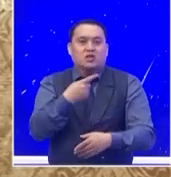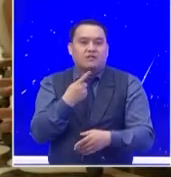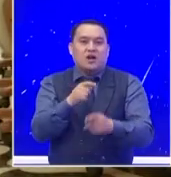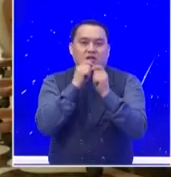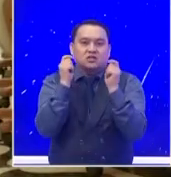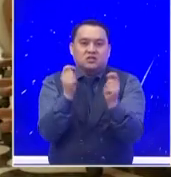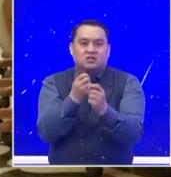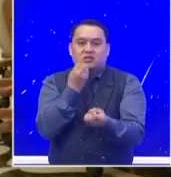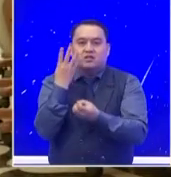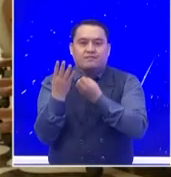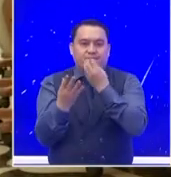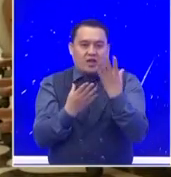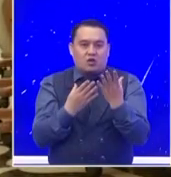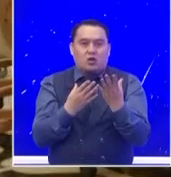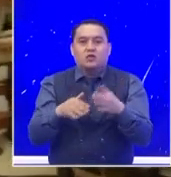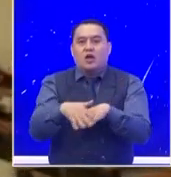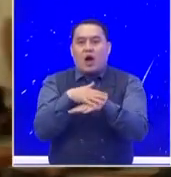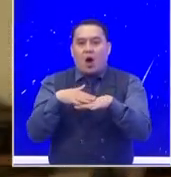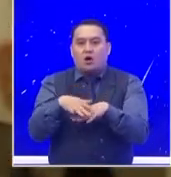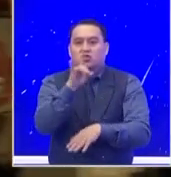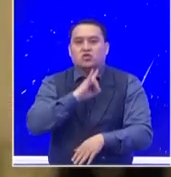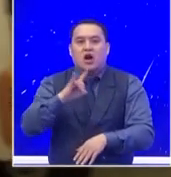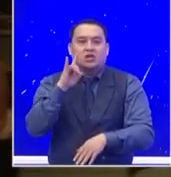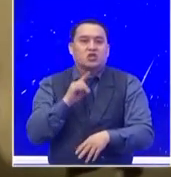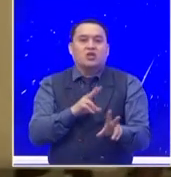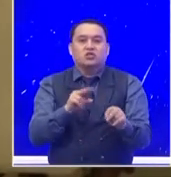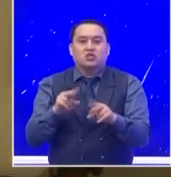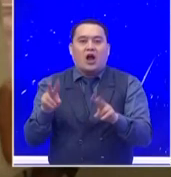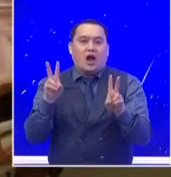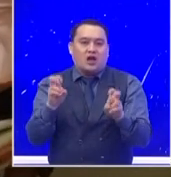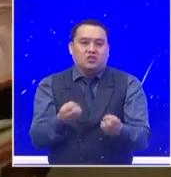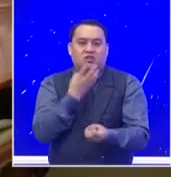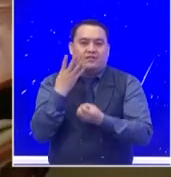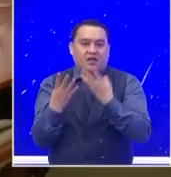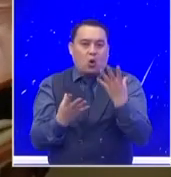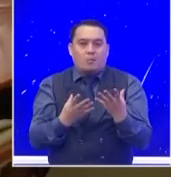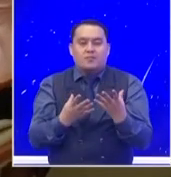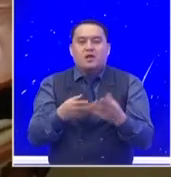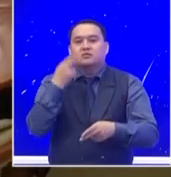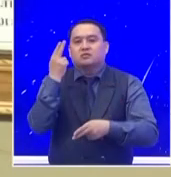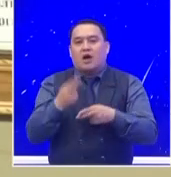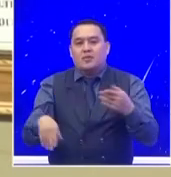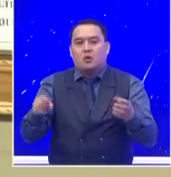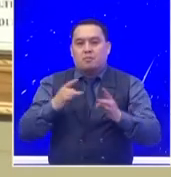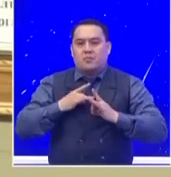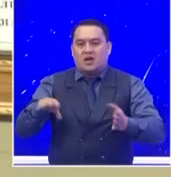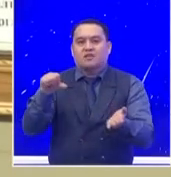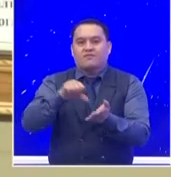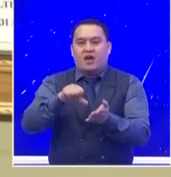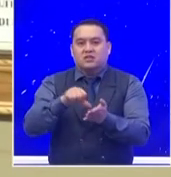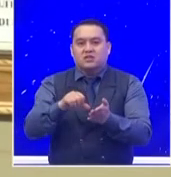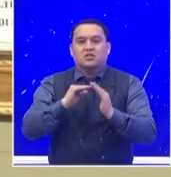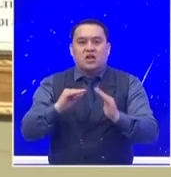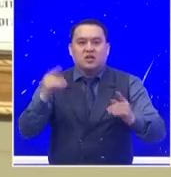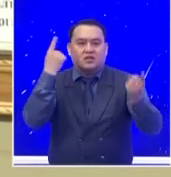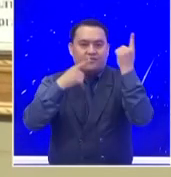подарили цветок спатифилиум. В народе его называют «женское счастье». Кульминацией мероприятия стало праздничное выступление в исполнении